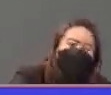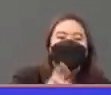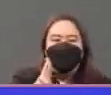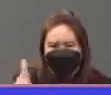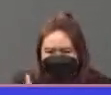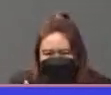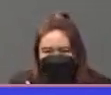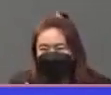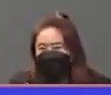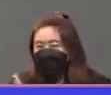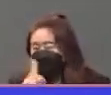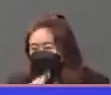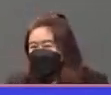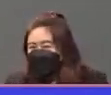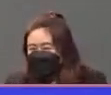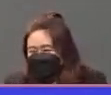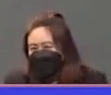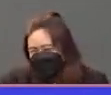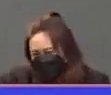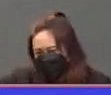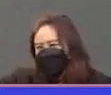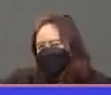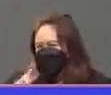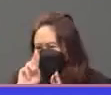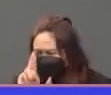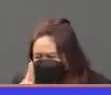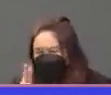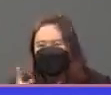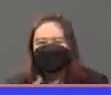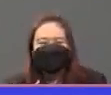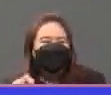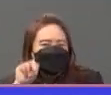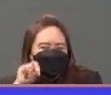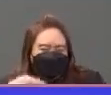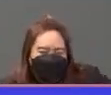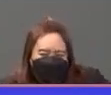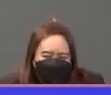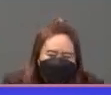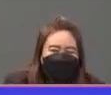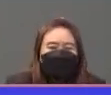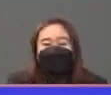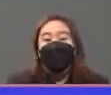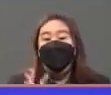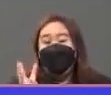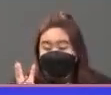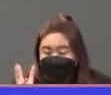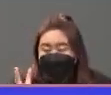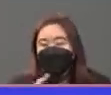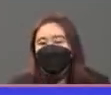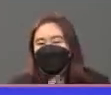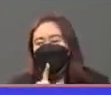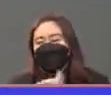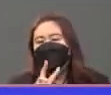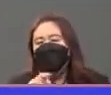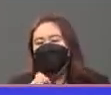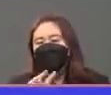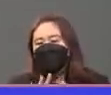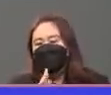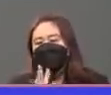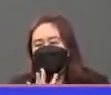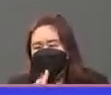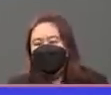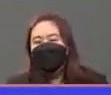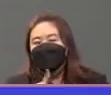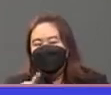น้ำท่วมฉับพลันและน้ำป่าไหลหลากและน้ำล้นตลิ่งนะคะโดยเฉพาะพื้นที่ลาดเชิงเขาใกล้ทางน้ำไหลผ่านและพื้นที่ลุ่ม